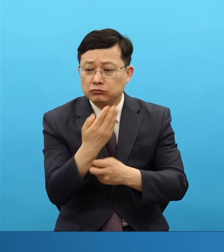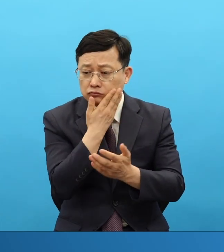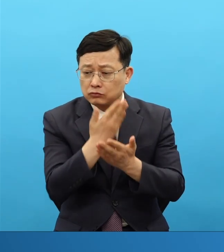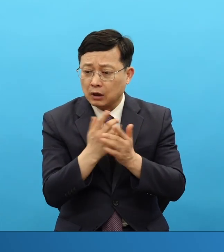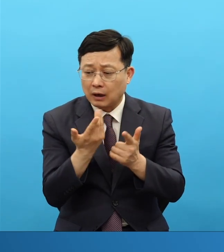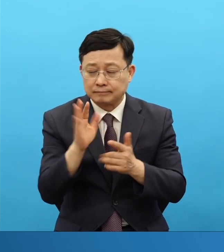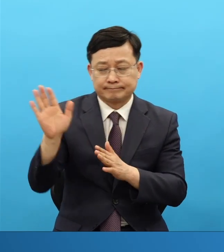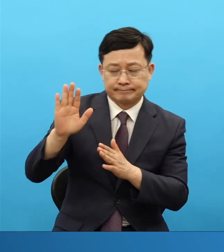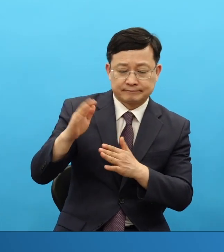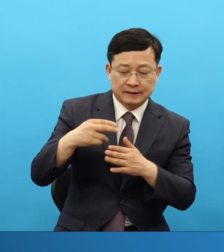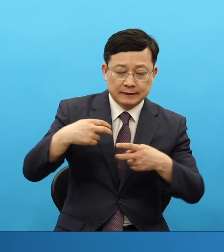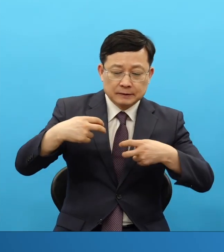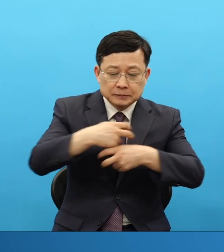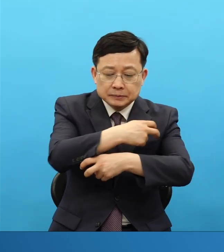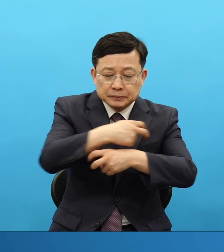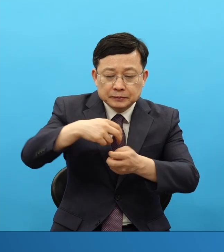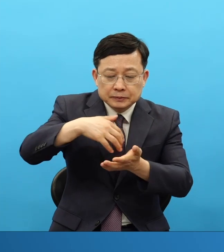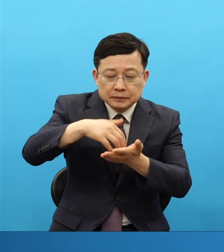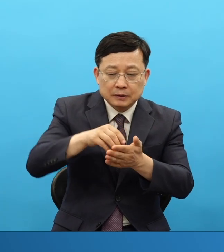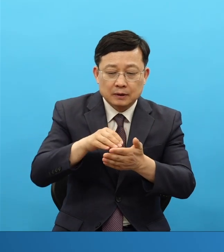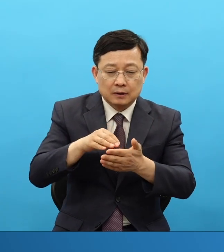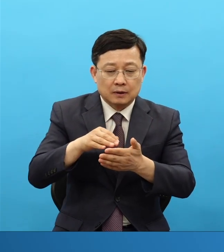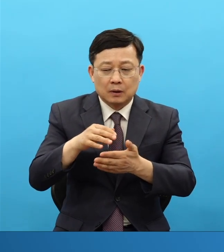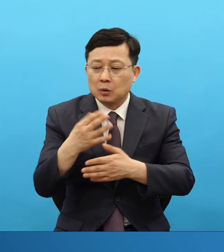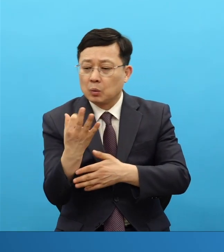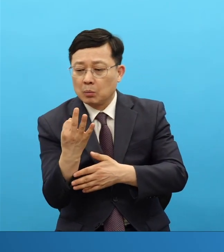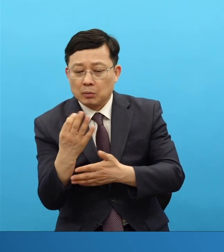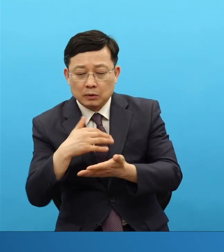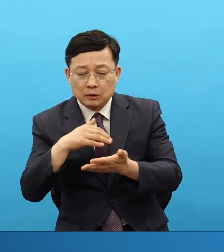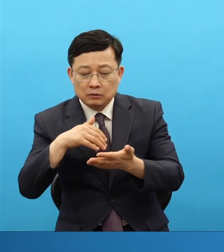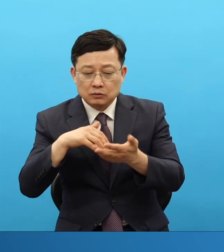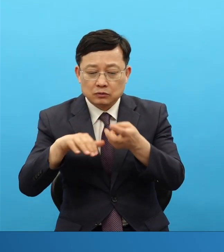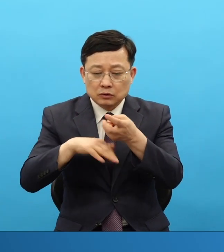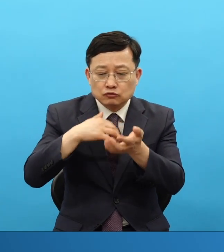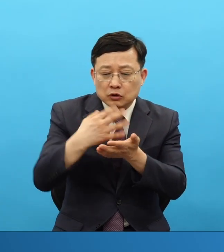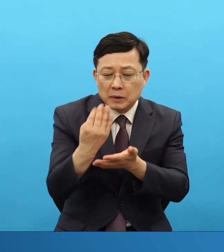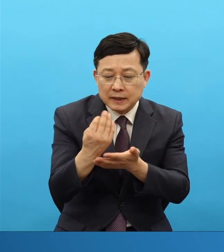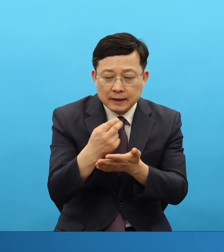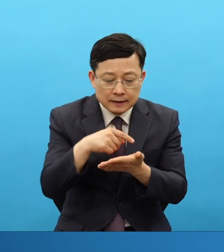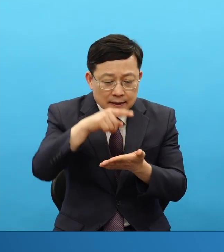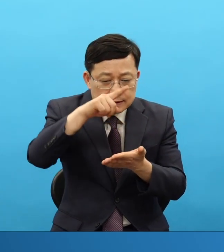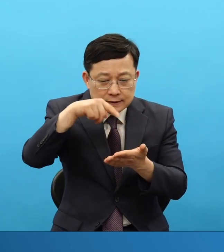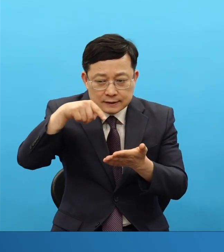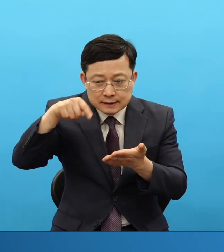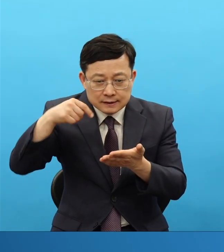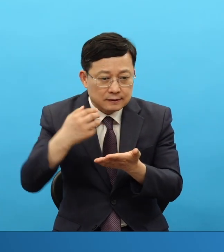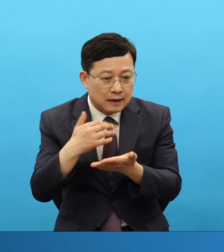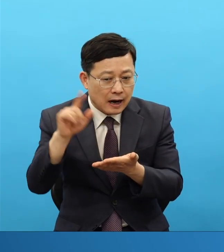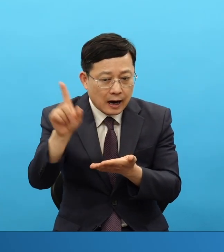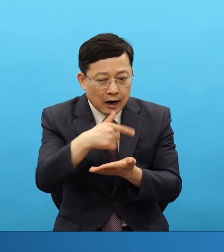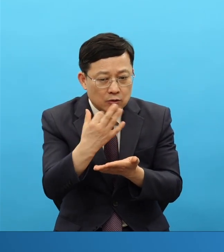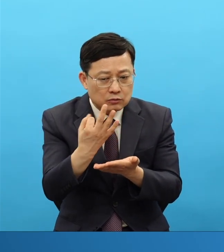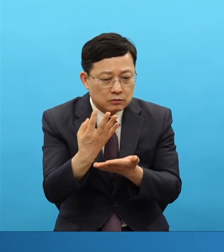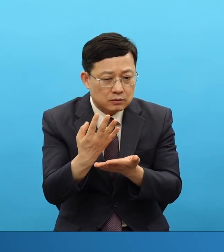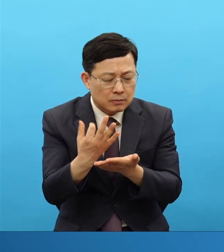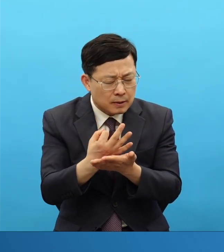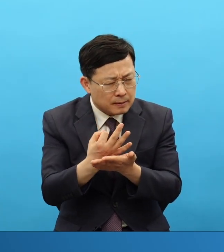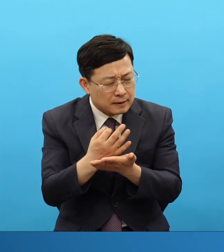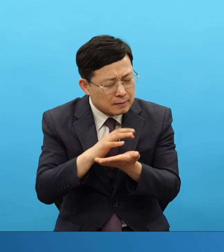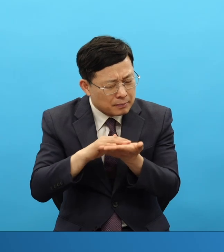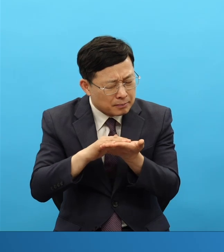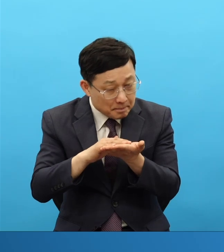안 그렇잖아요. 차가 지나가는 그것도 체크. And so you might think, what's so important about cars passing by? But it's very important to them. They check how many cars pass by. 이 동네